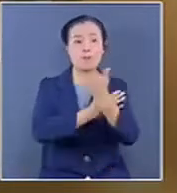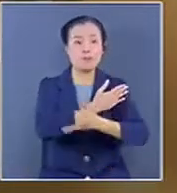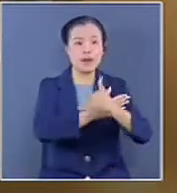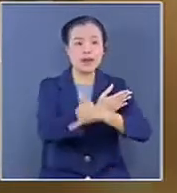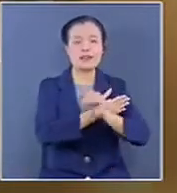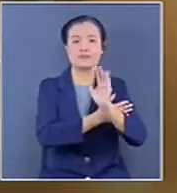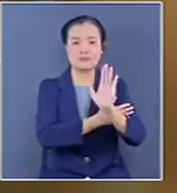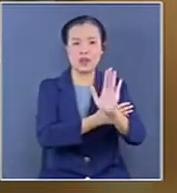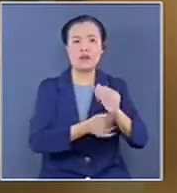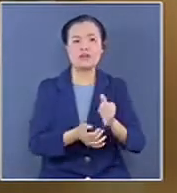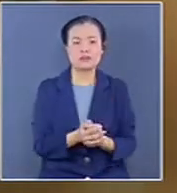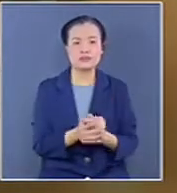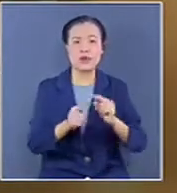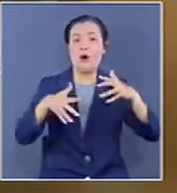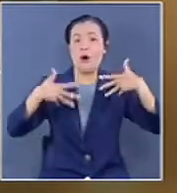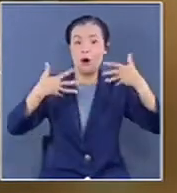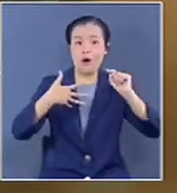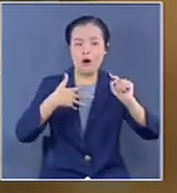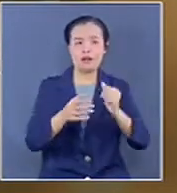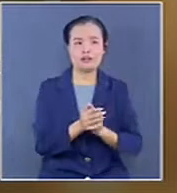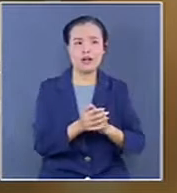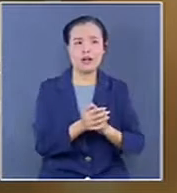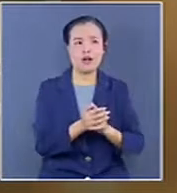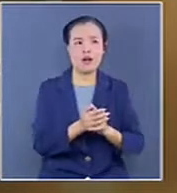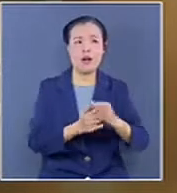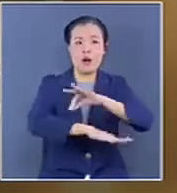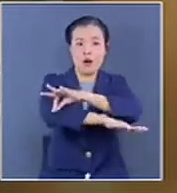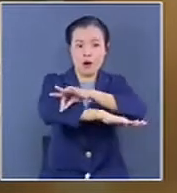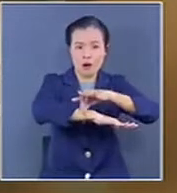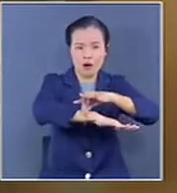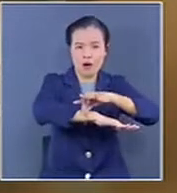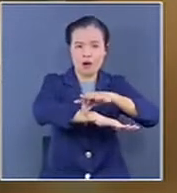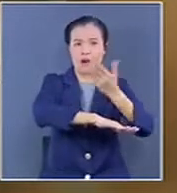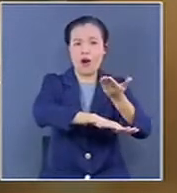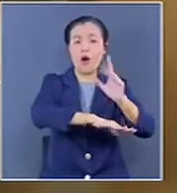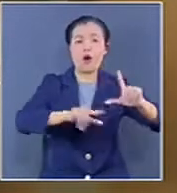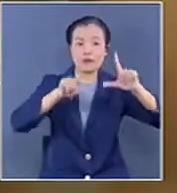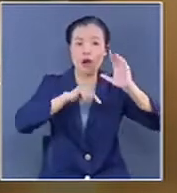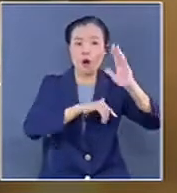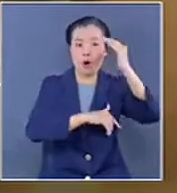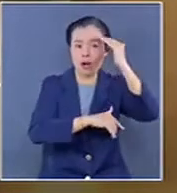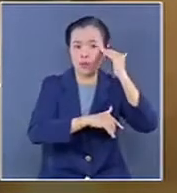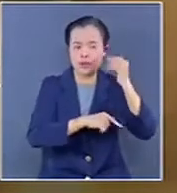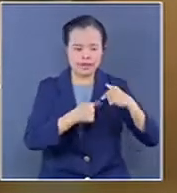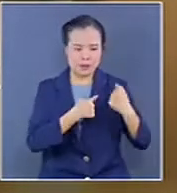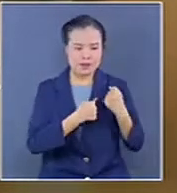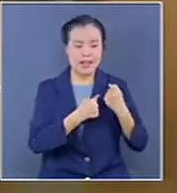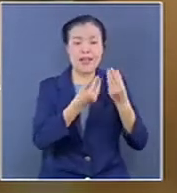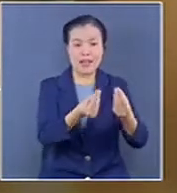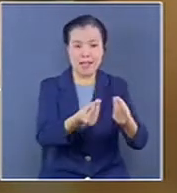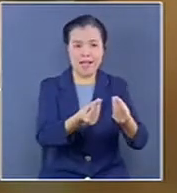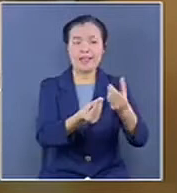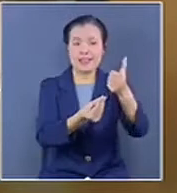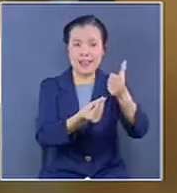2023 Spring Summer โดยได้ดีไซเนอร์คนเก่งมูนจองวุกค่ะแฟนๆก็ส่งกำลังใจไปให้น้องแอง